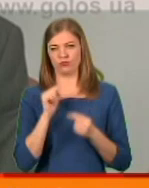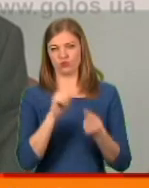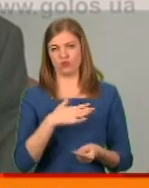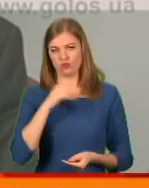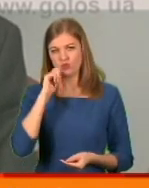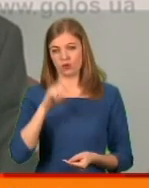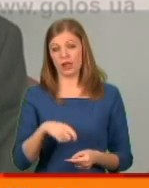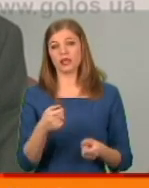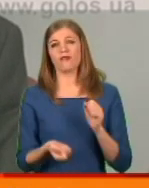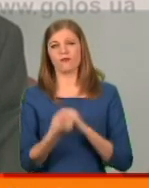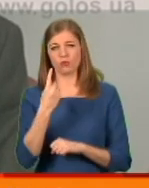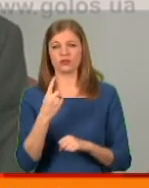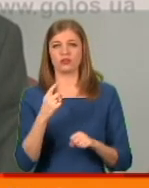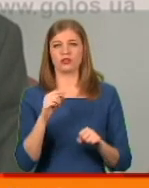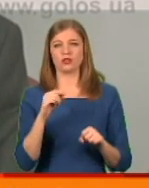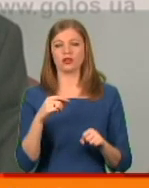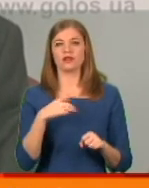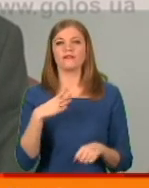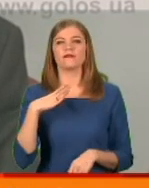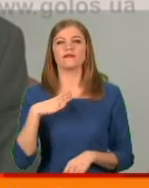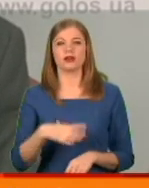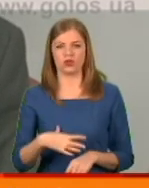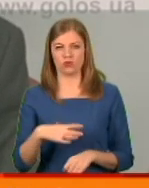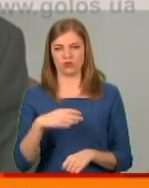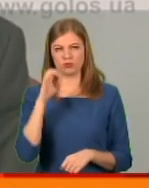пізніше виникне угроза